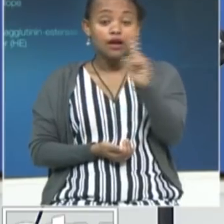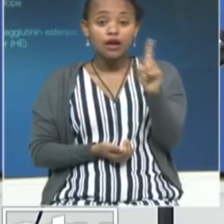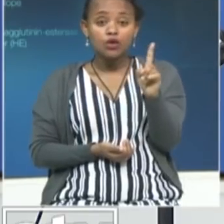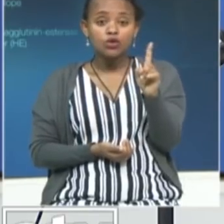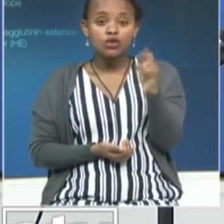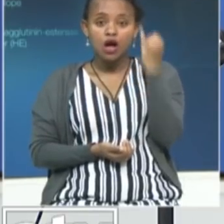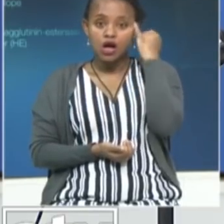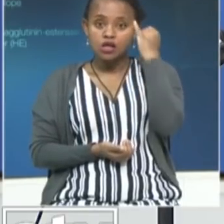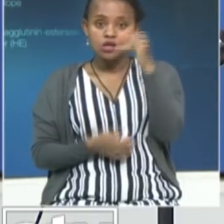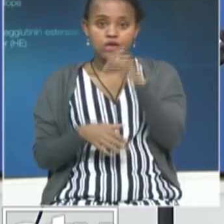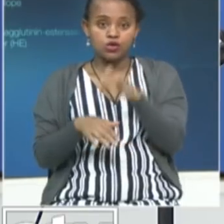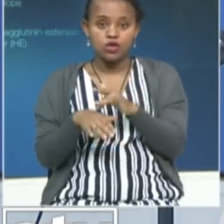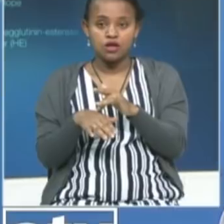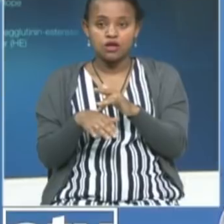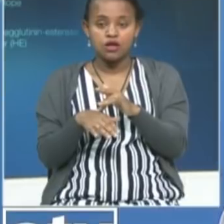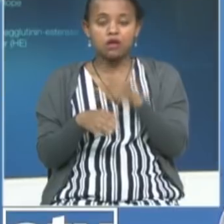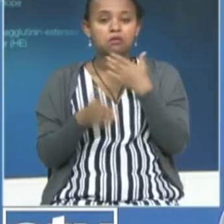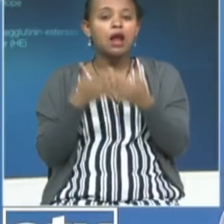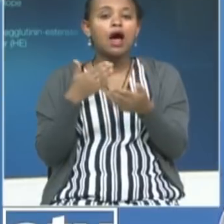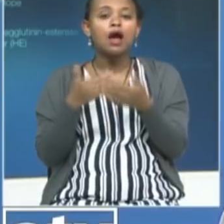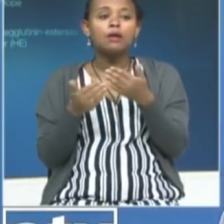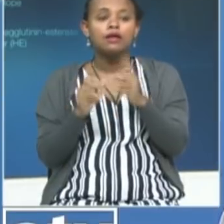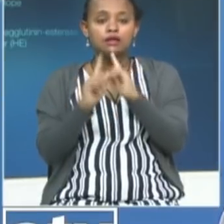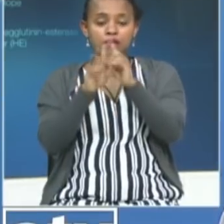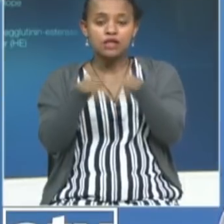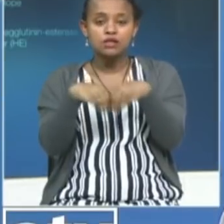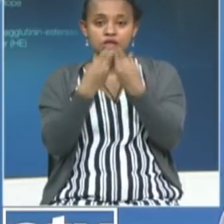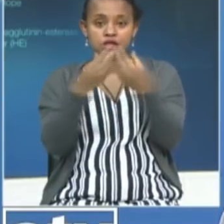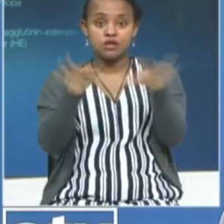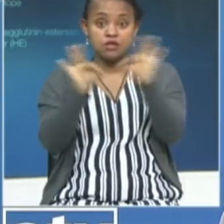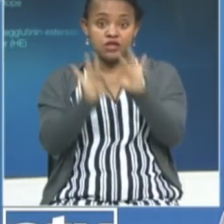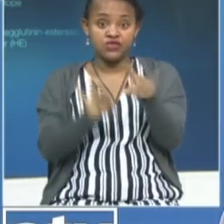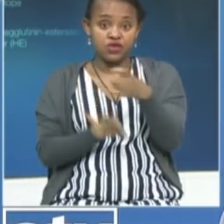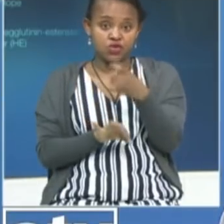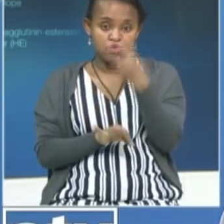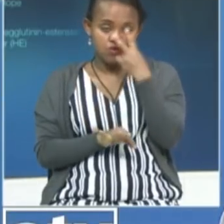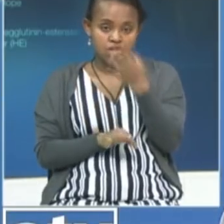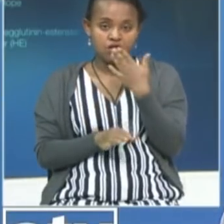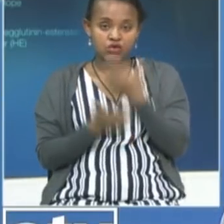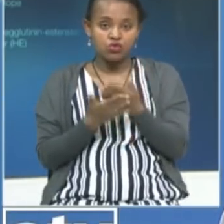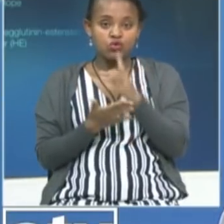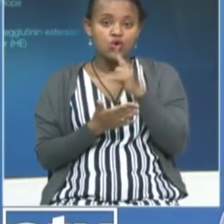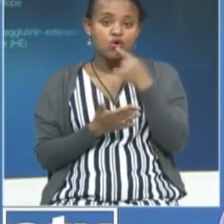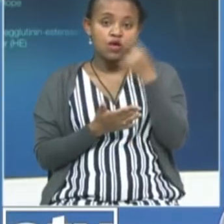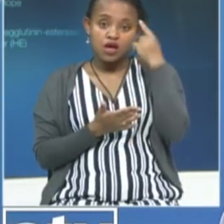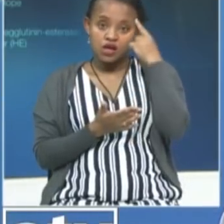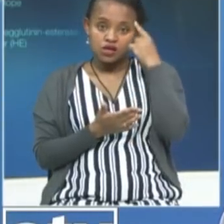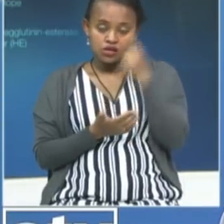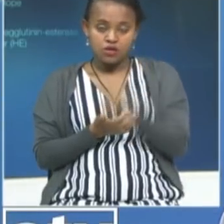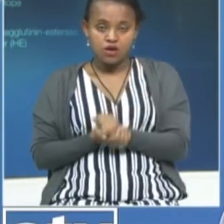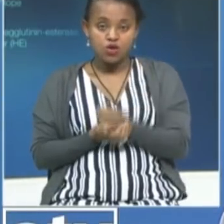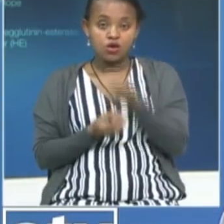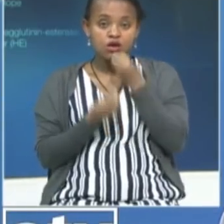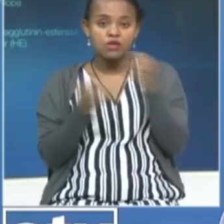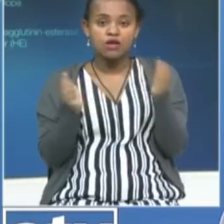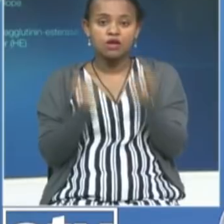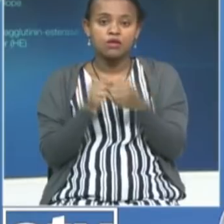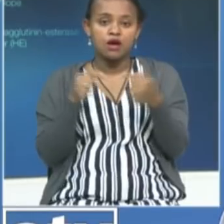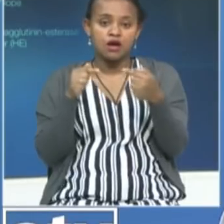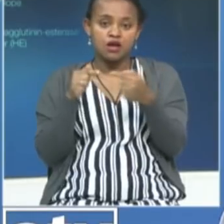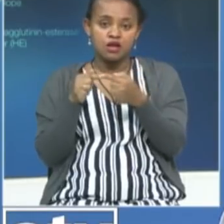አንዳንዶች ሀሳቦች ላይ ምናልባት መልስ መስጠት የሚያስፈልግ ከሆነ ማየት ጥሩ ነው ብዬ አስባለሁ። ከምግብ ጋር